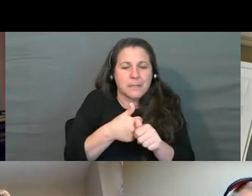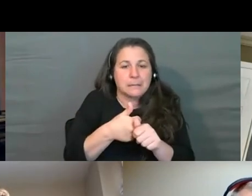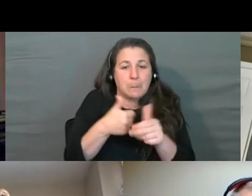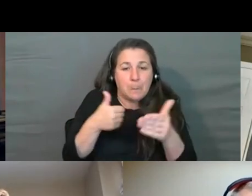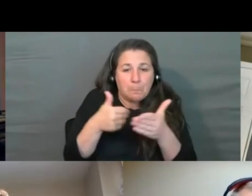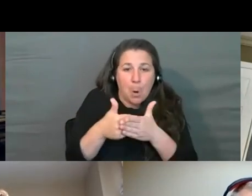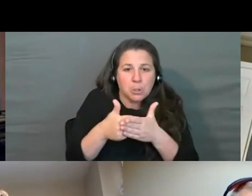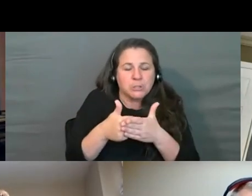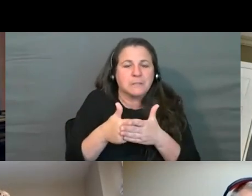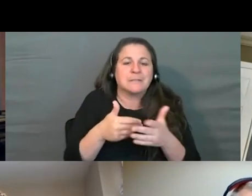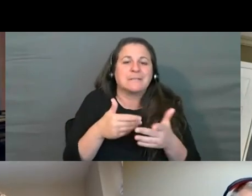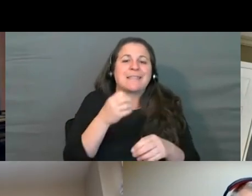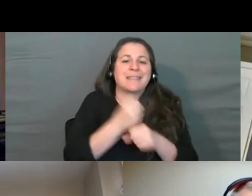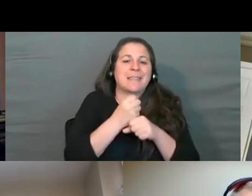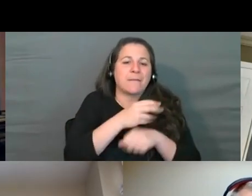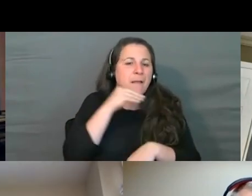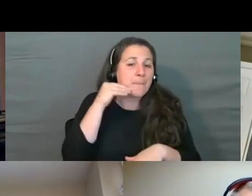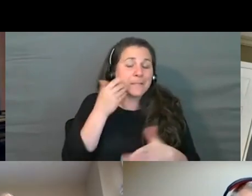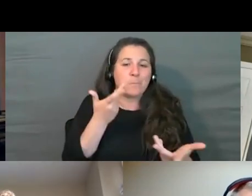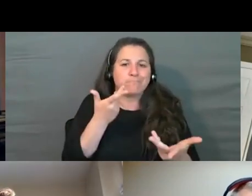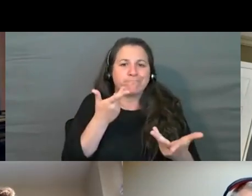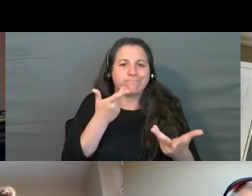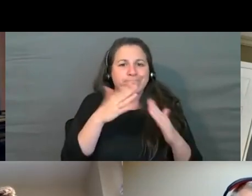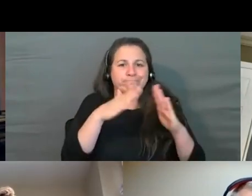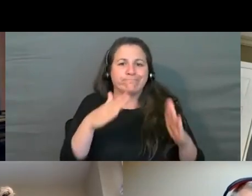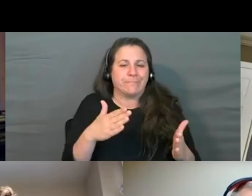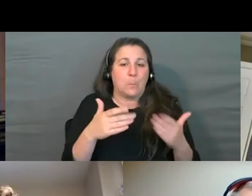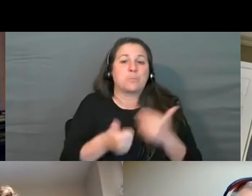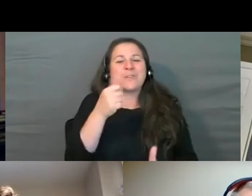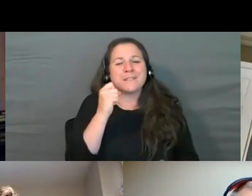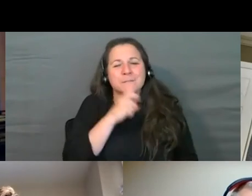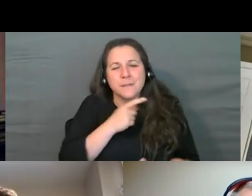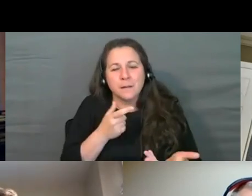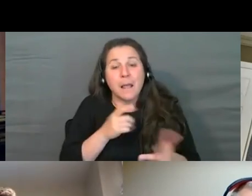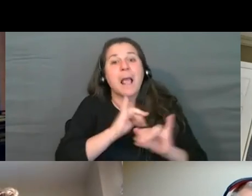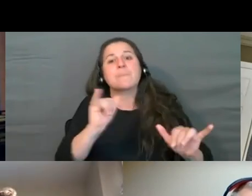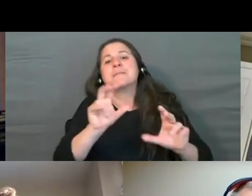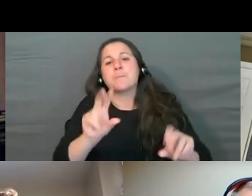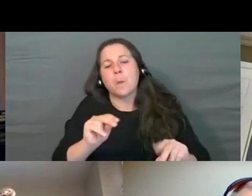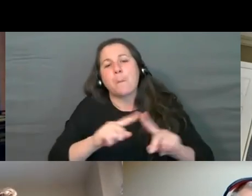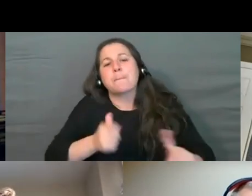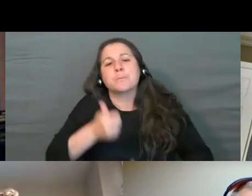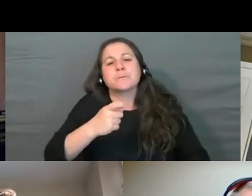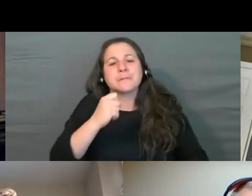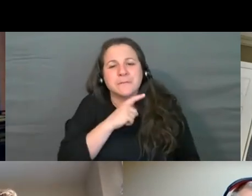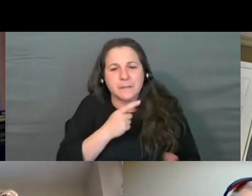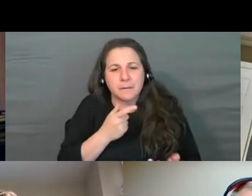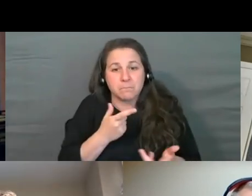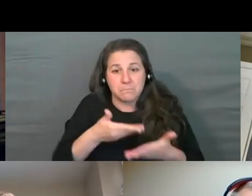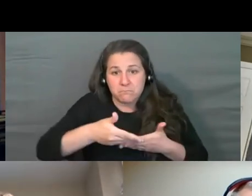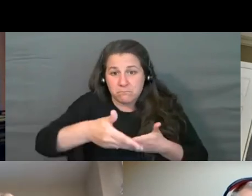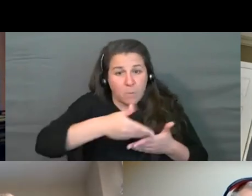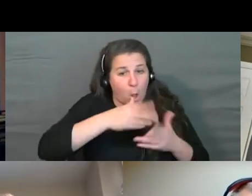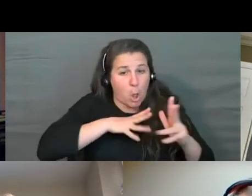un peu plus difficile. C'est pas impossible. Puis même il y a beaucoup de recherches qui vont se faire là, dans les mois à venir, les années à